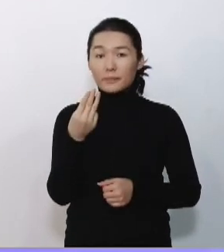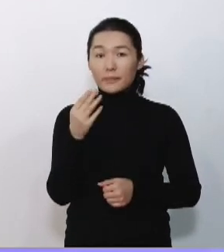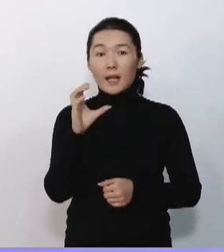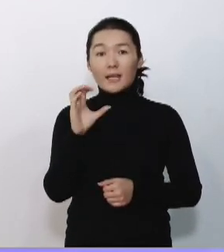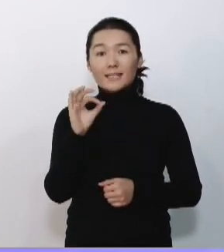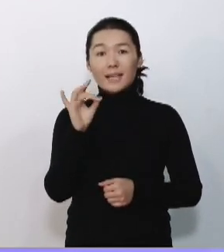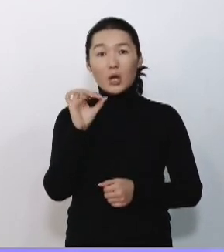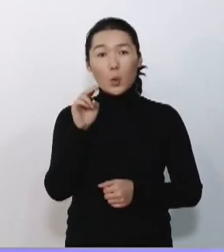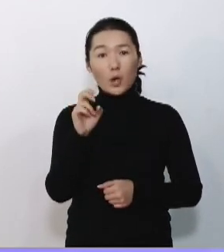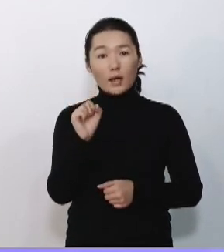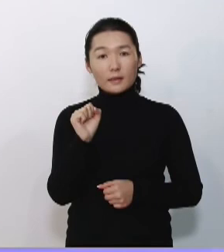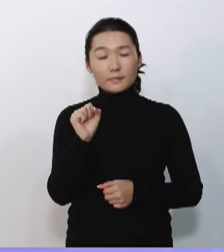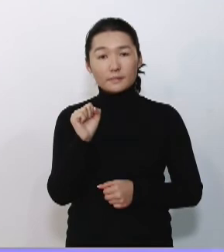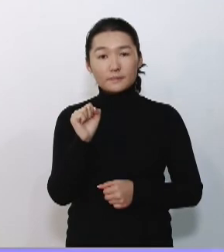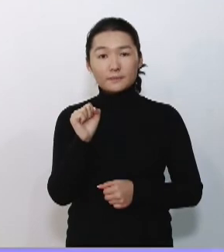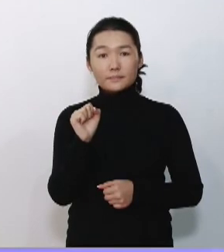сорока,